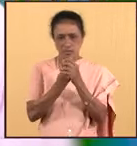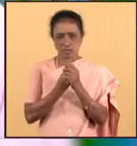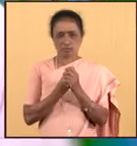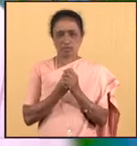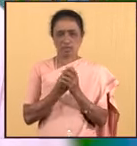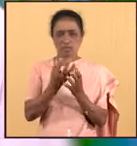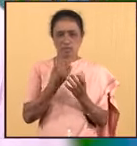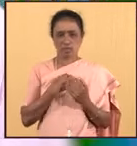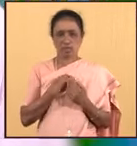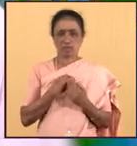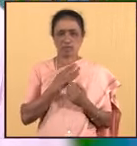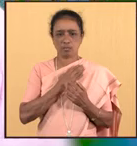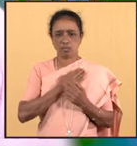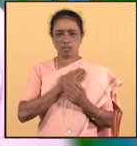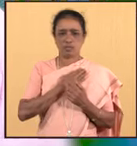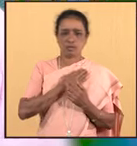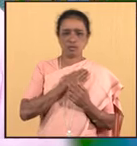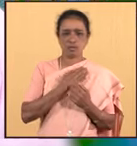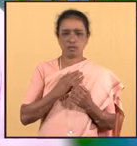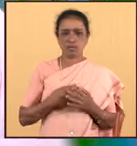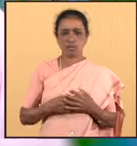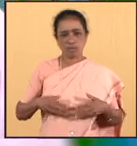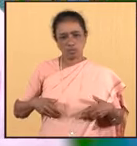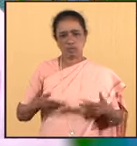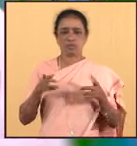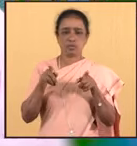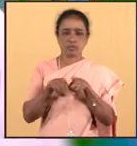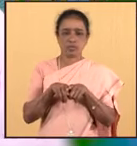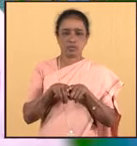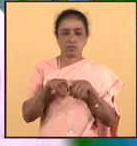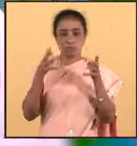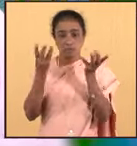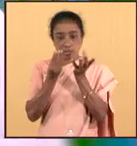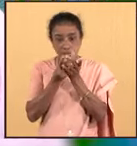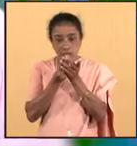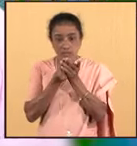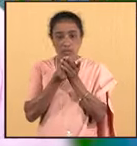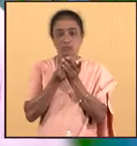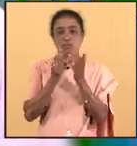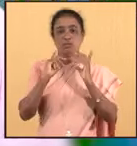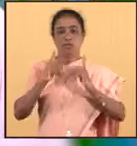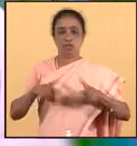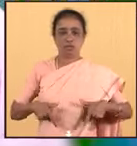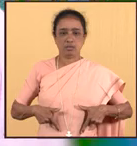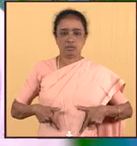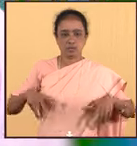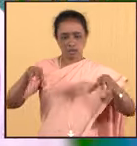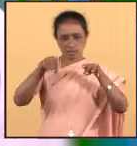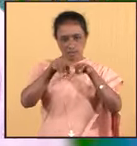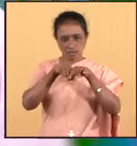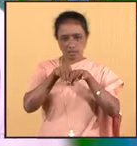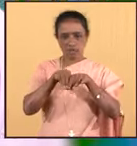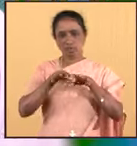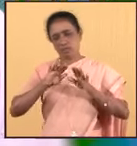செய்யணும், கொண்டு கொண்டு சகோதரர்களாக இருக்கணும். அதுக்கப்புறம் கூட்டுறவு வாழ்க்கை, அப்ப எல்லா மக்கள்கள் எல்லாரும் என்ன